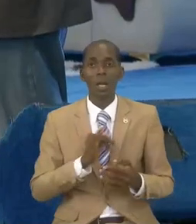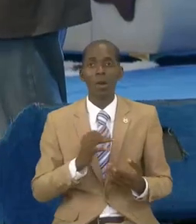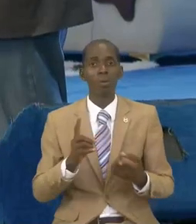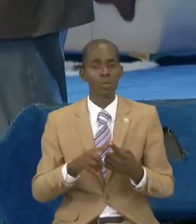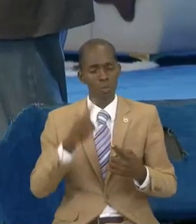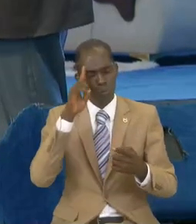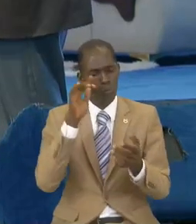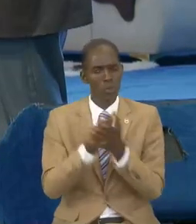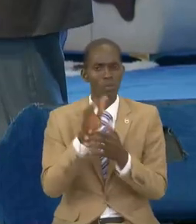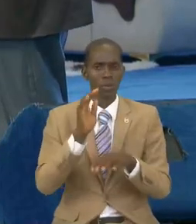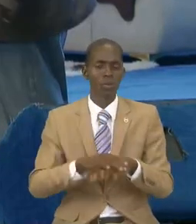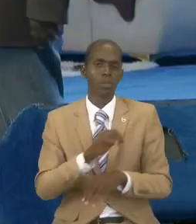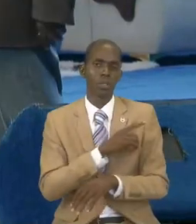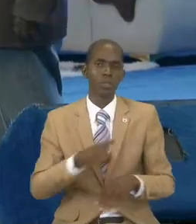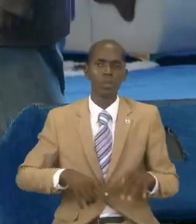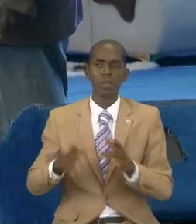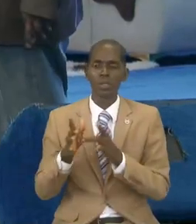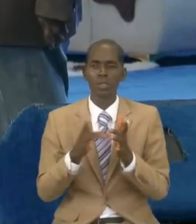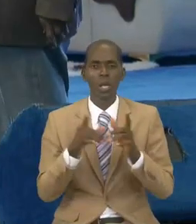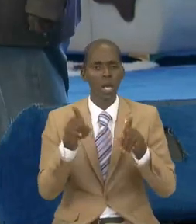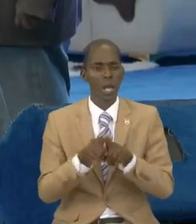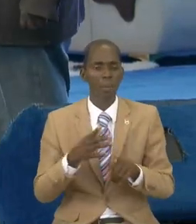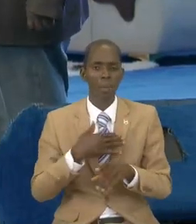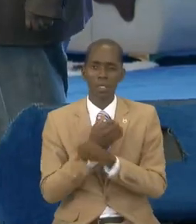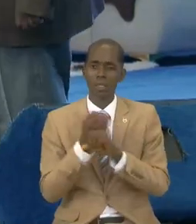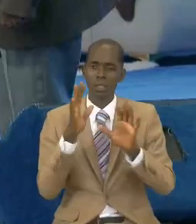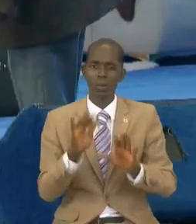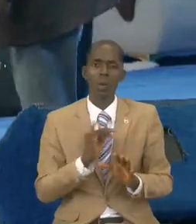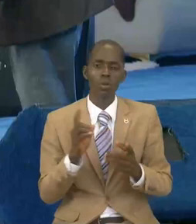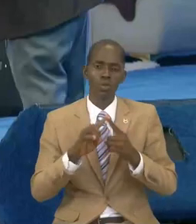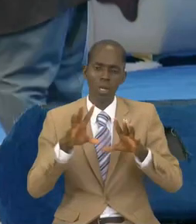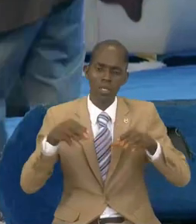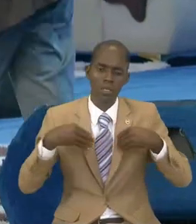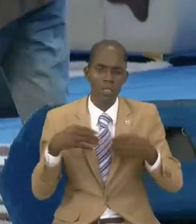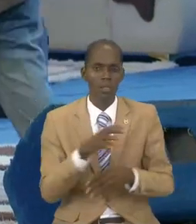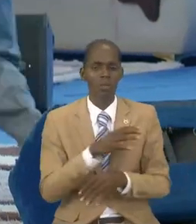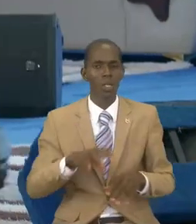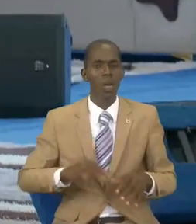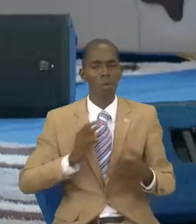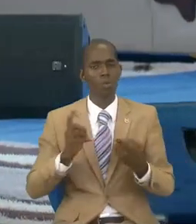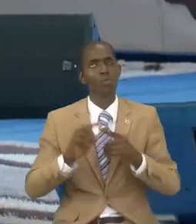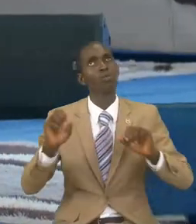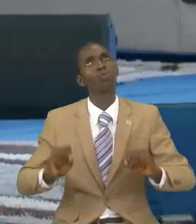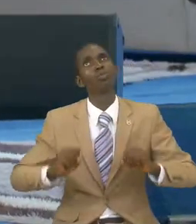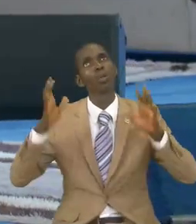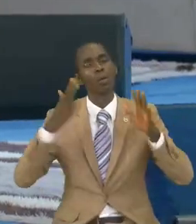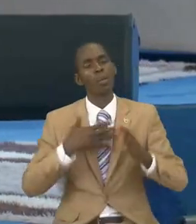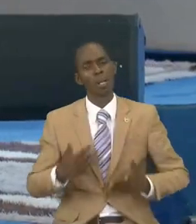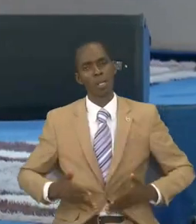croire au Seigneur Jésus-Christ comme mon sauveur. Où es-tu là-bas? N'importe où tu es. Sans perdre du temps, lève ta main